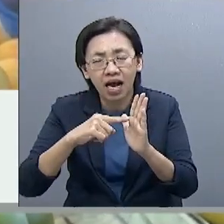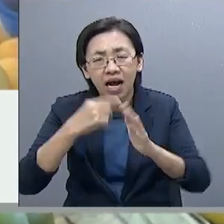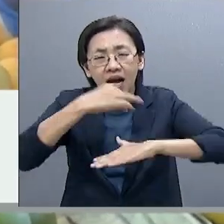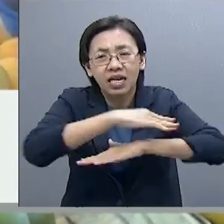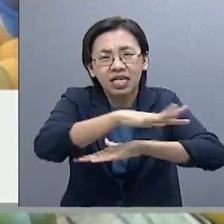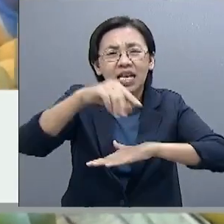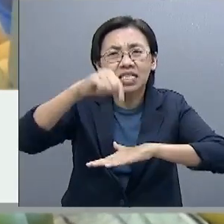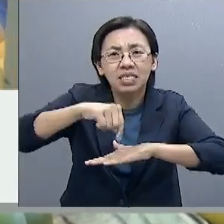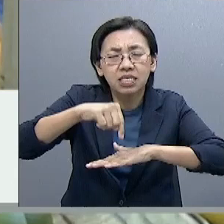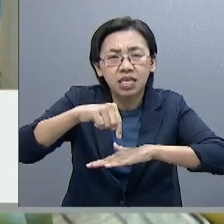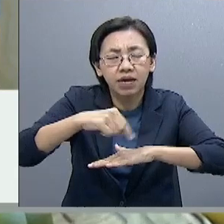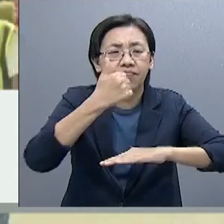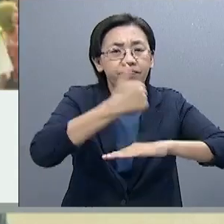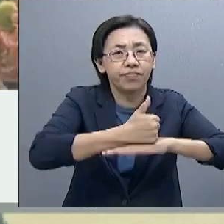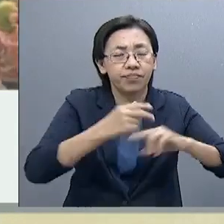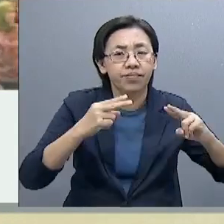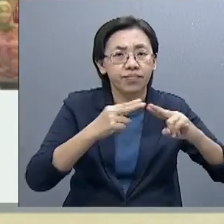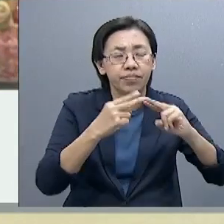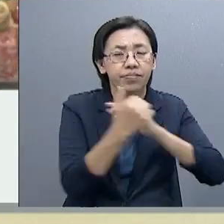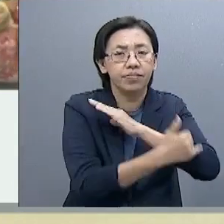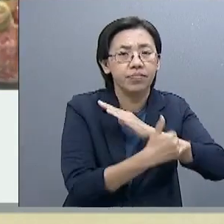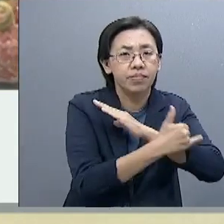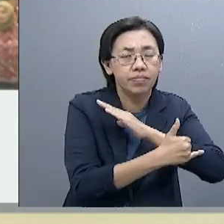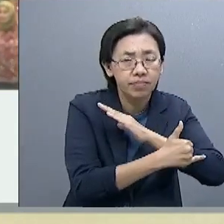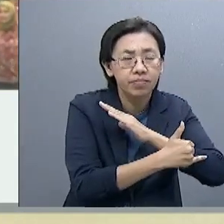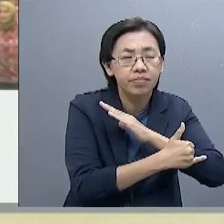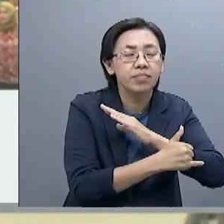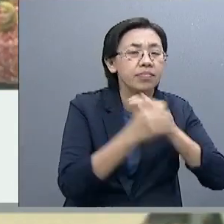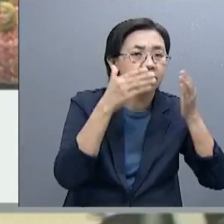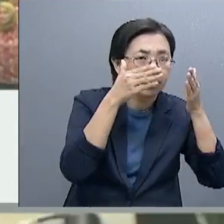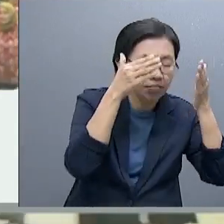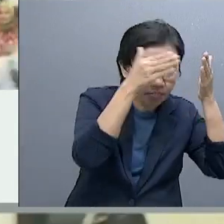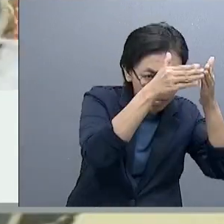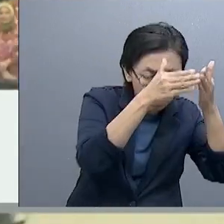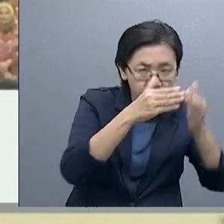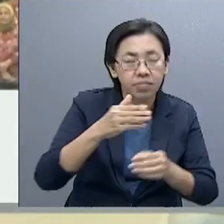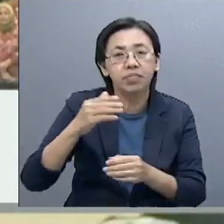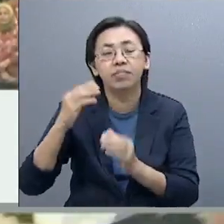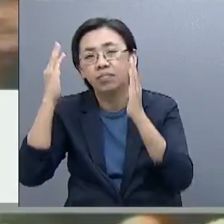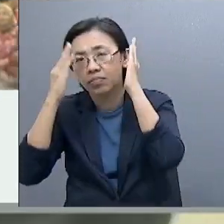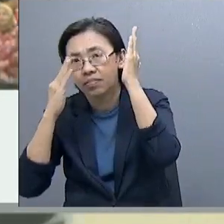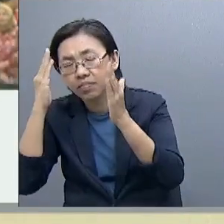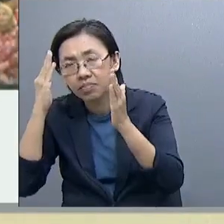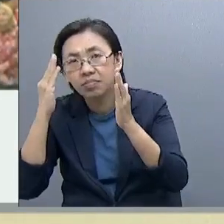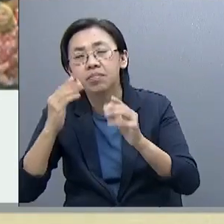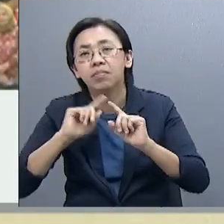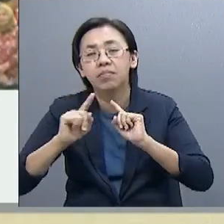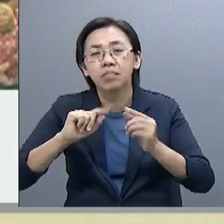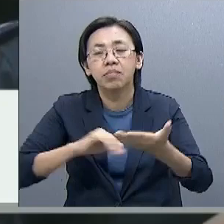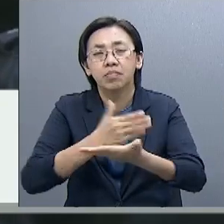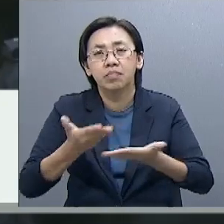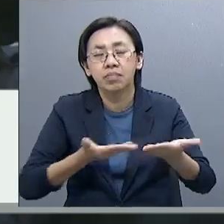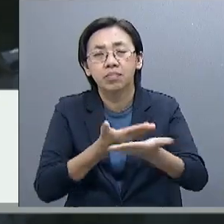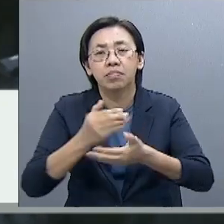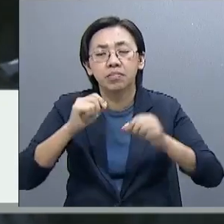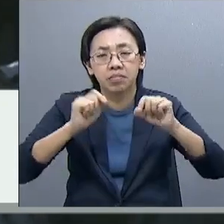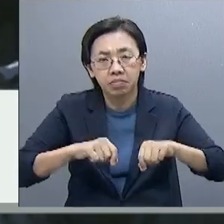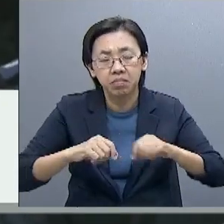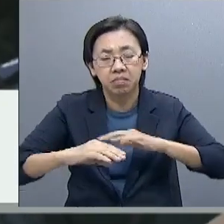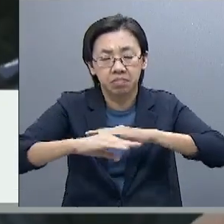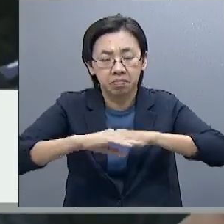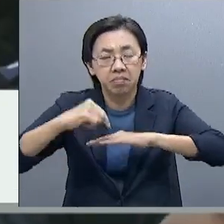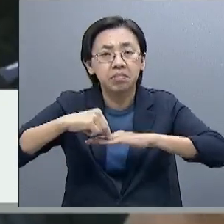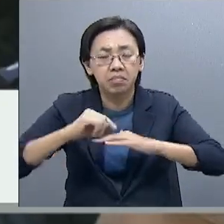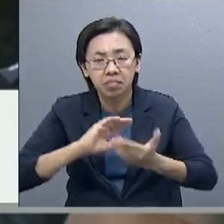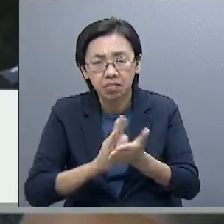ระหว่างรัฐมนตรีว่าการกระทรวงการต่างประเทศของทั้งสองฝ่ายรวมถึงจะมีการวางแผนเพื่อปรับปรุงจุดผ่านแดนส่งเสริม